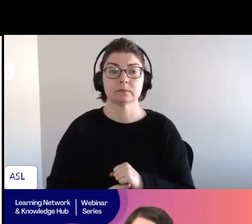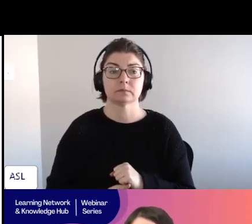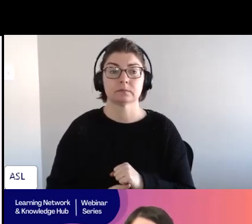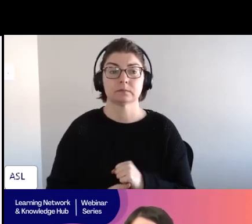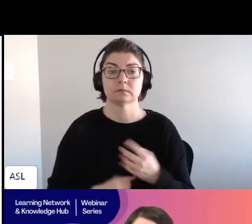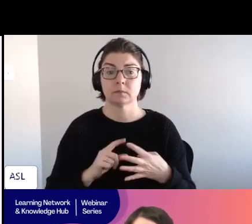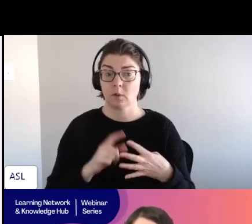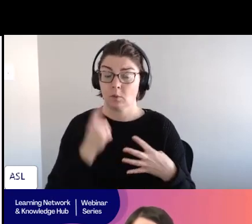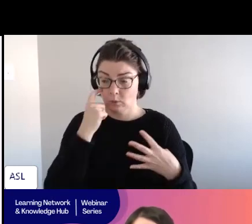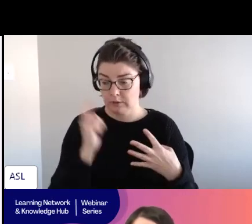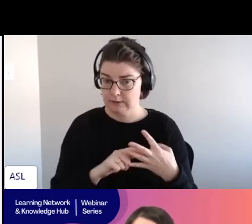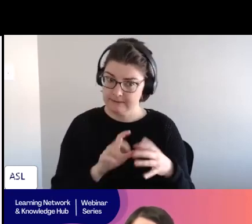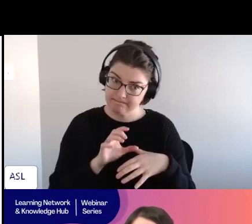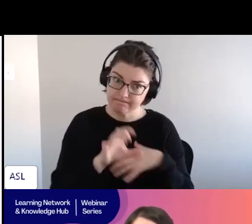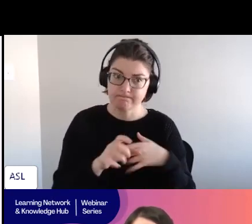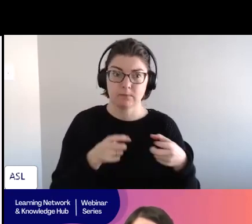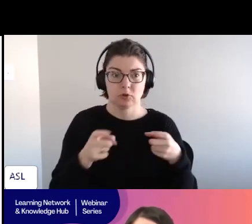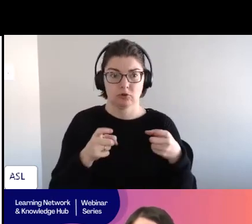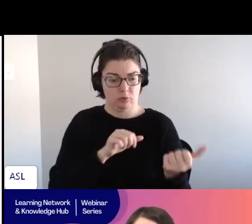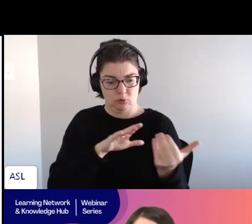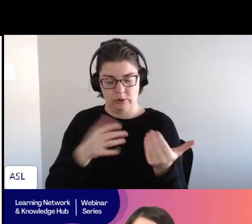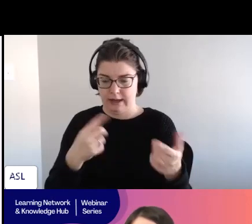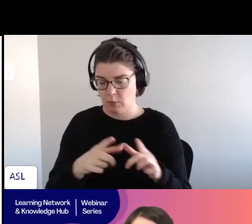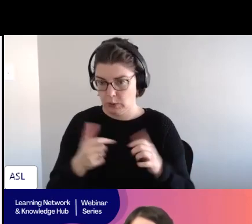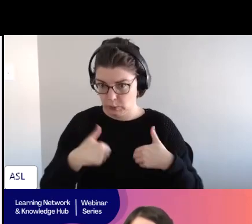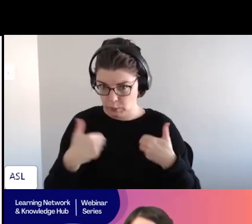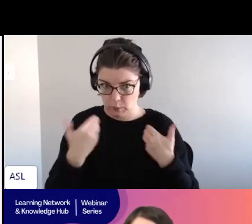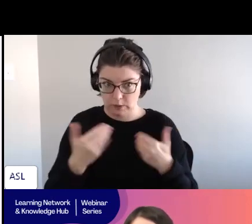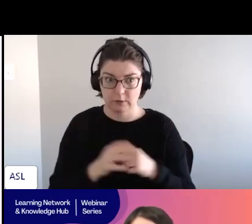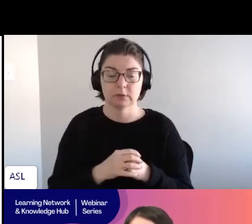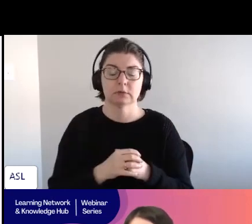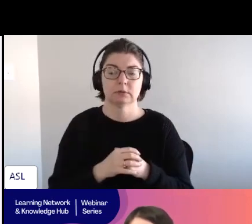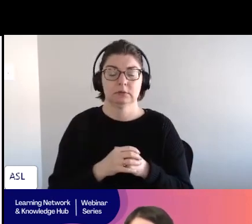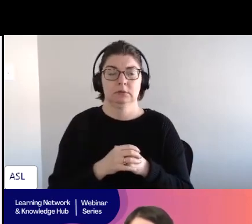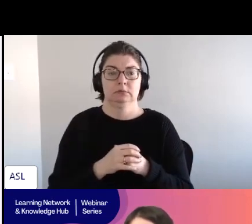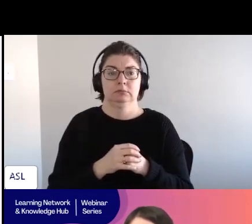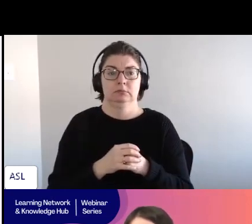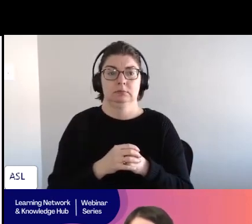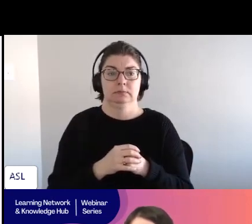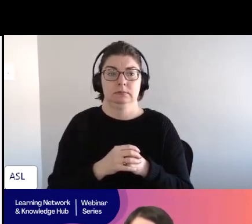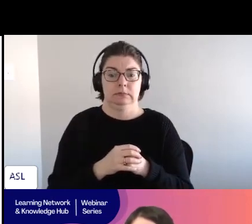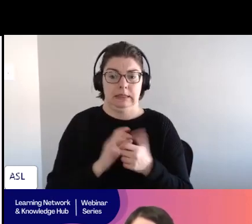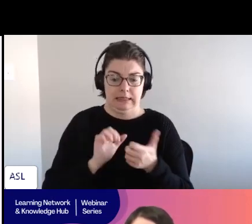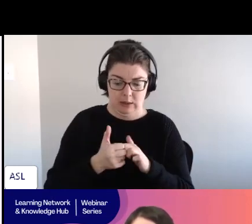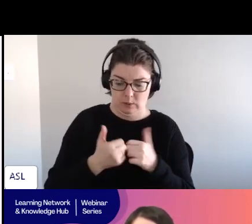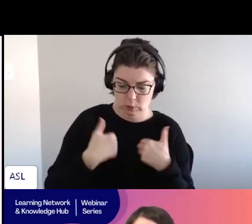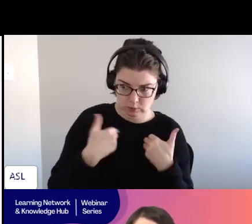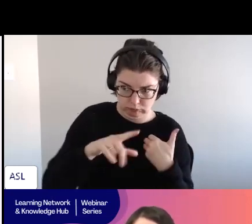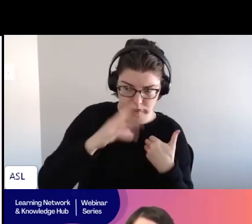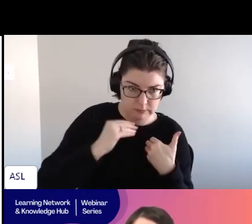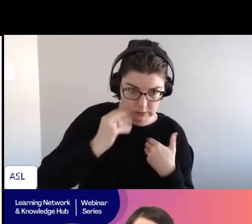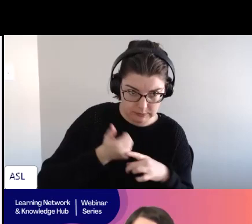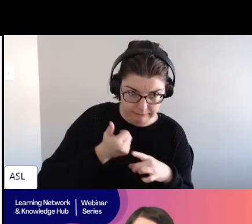nous voulons reconnaître les tactiques de contrôle coercitif et la façon dont elles sont utilisées